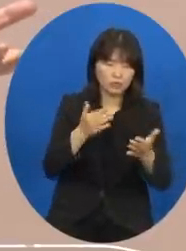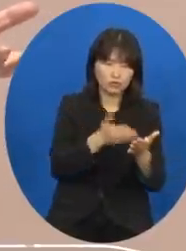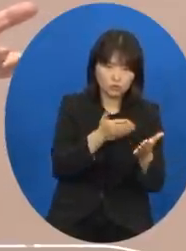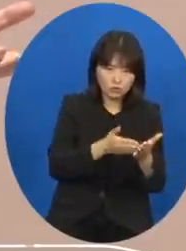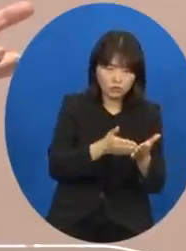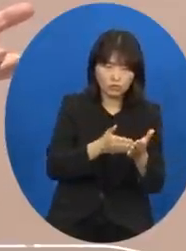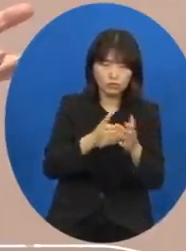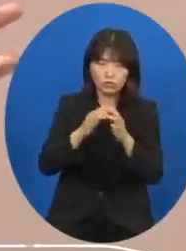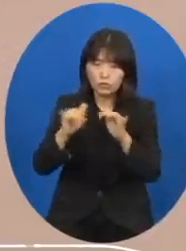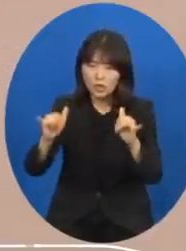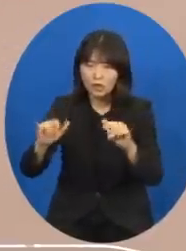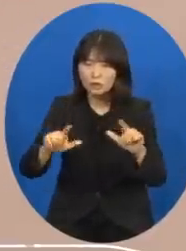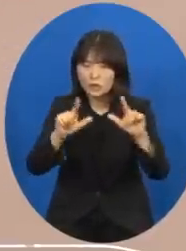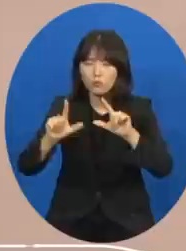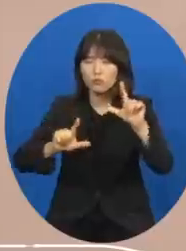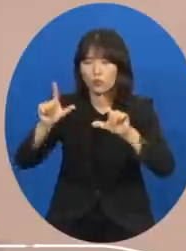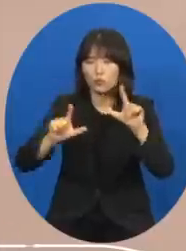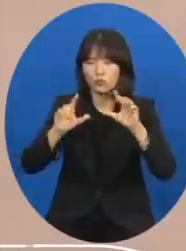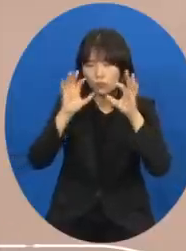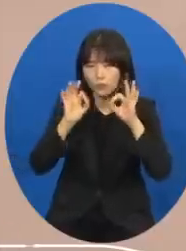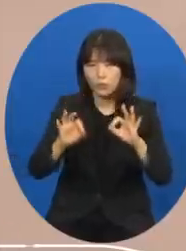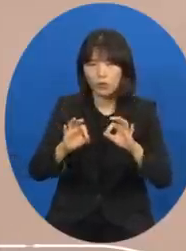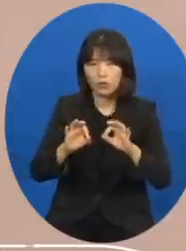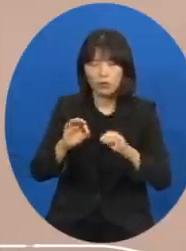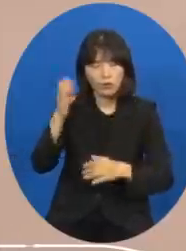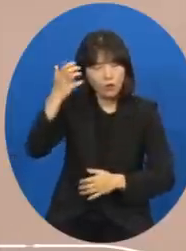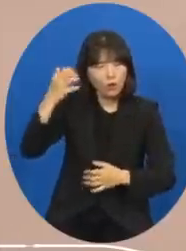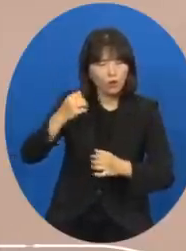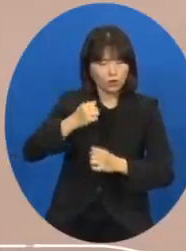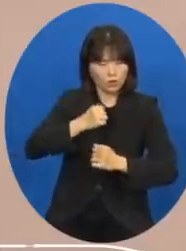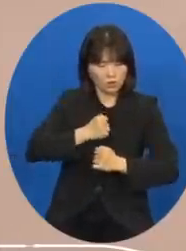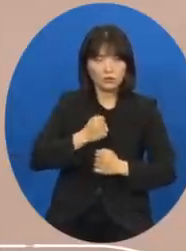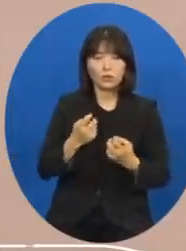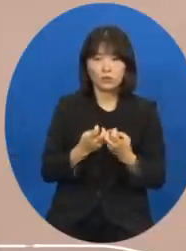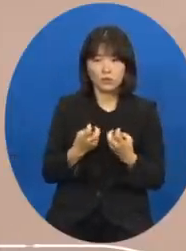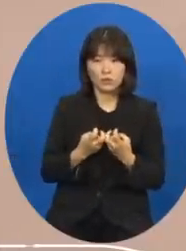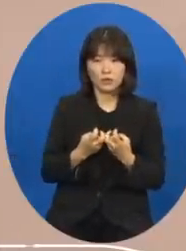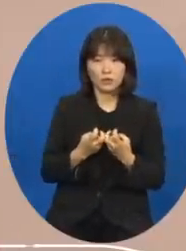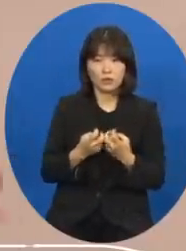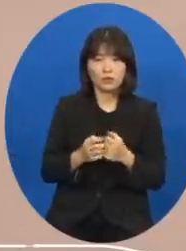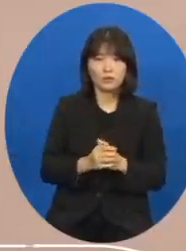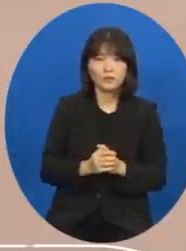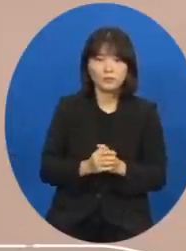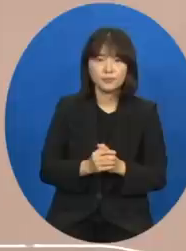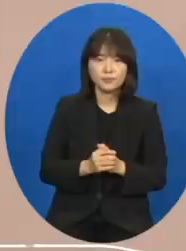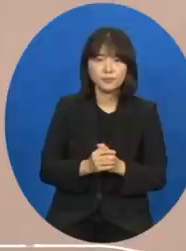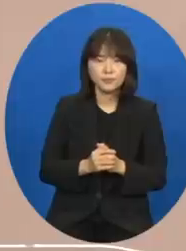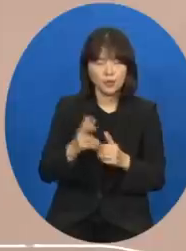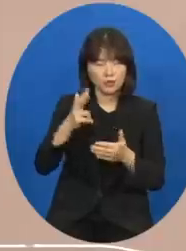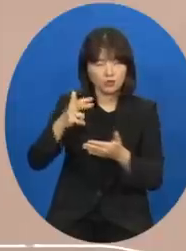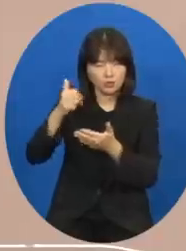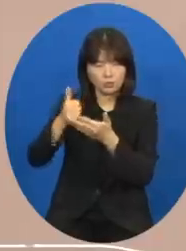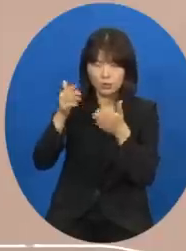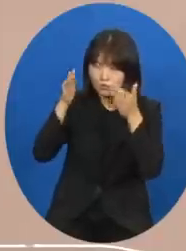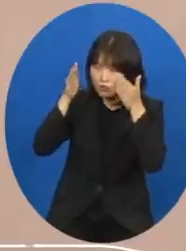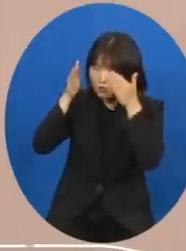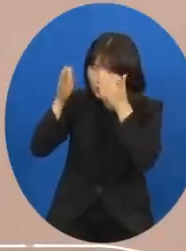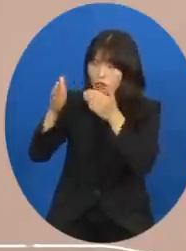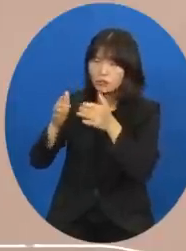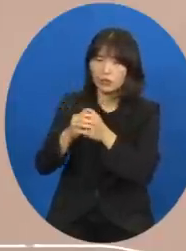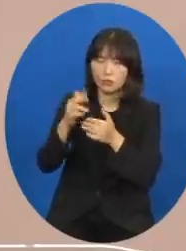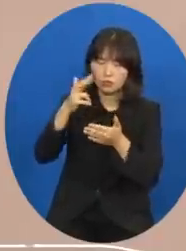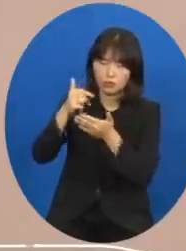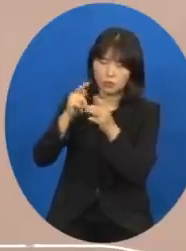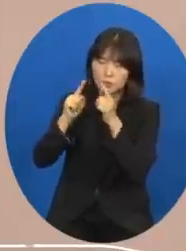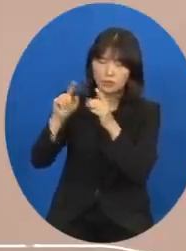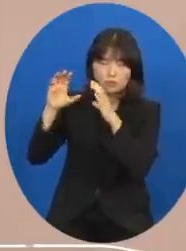사는 모습이죠. 어떻게 우리 영혼을 지켜요? 어떻든지 주님께 주목하고 주의